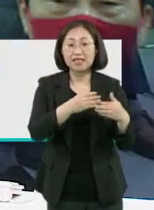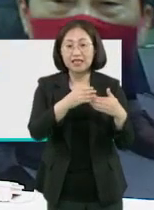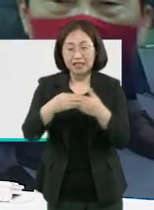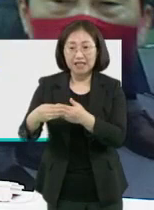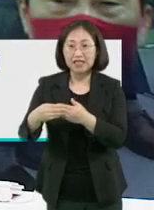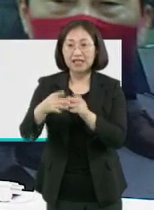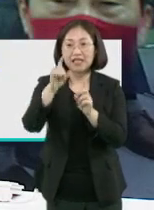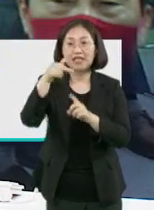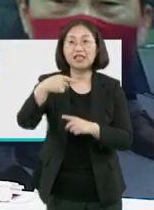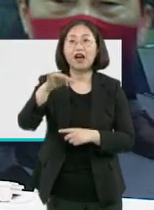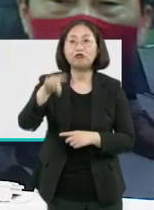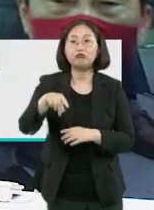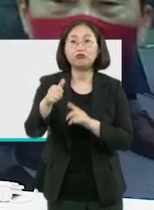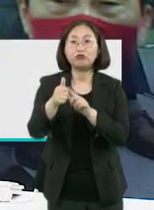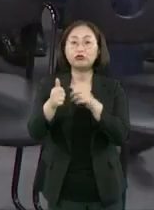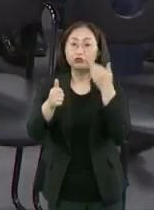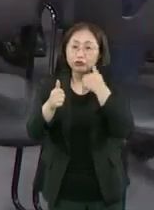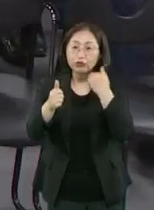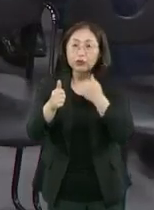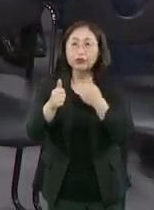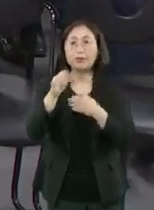장석영 기자가 알아봤습니다.